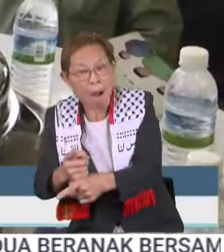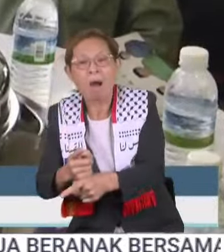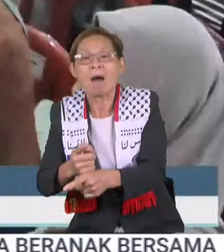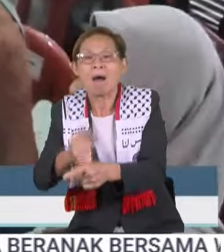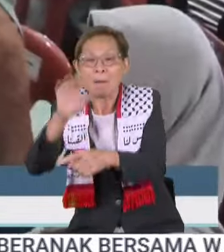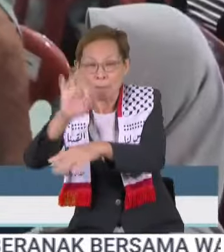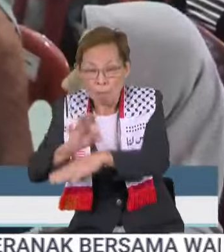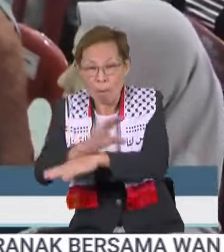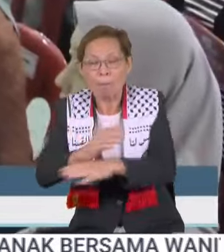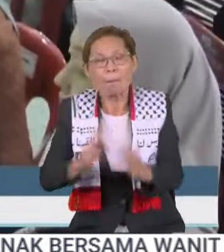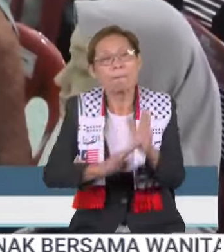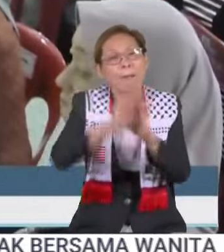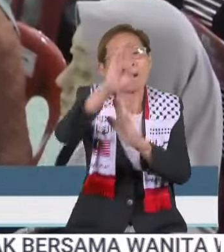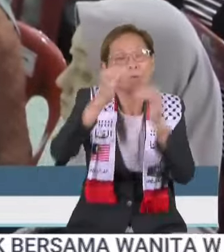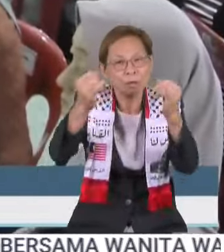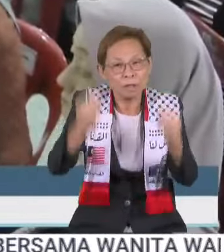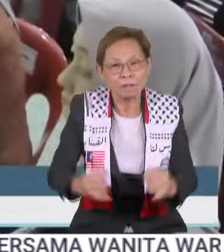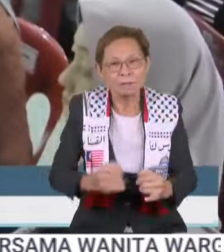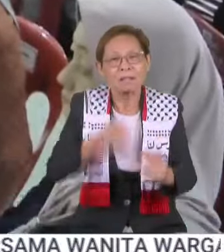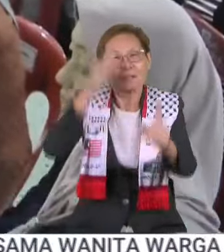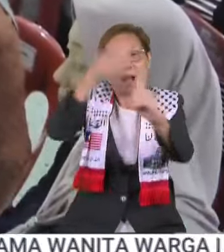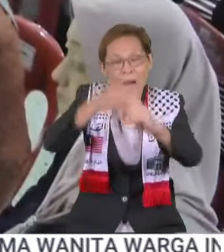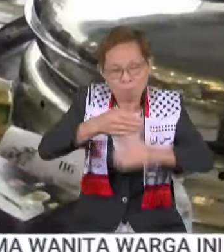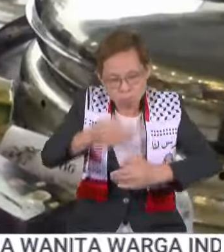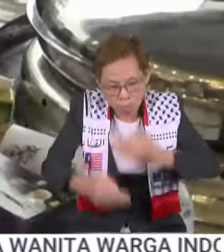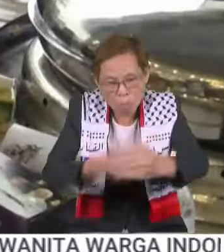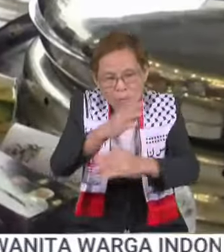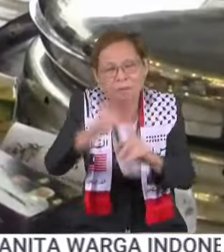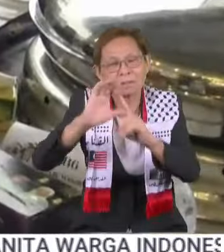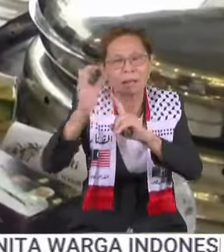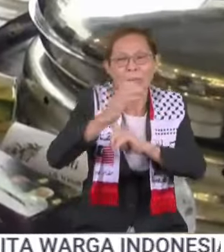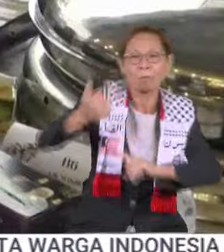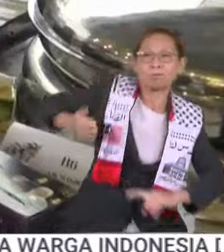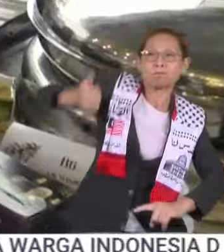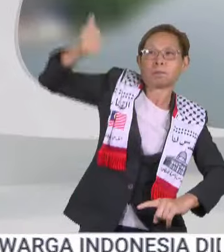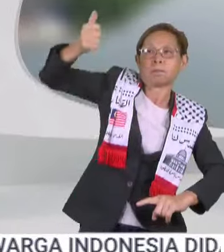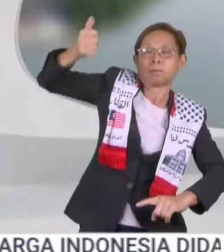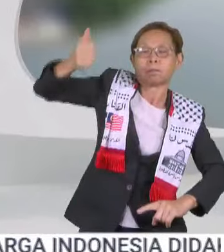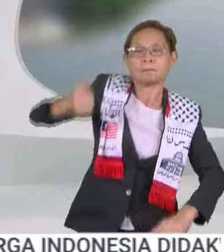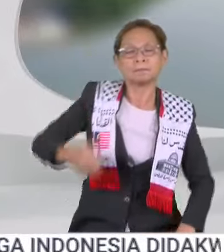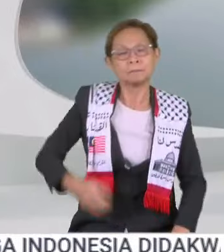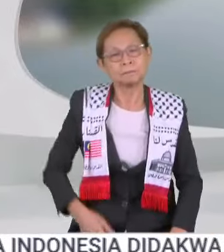insan dan masyarakat ke arah lebih progresif dan bertemadun tinggi.